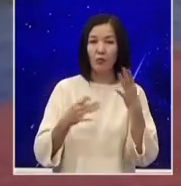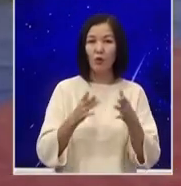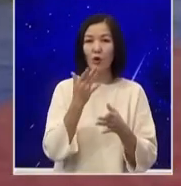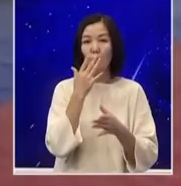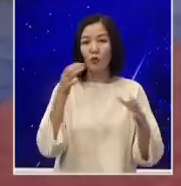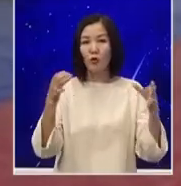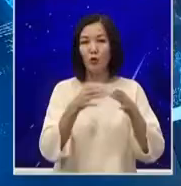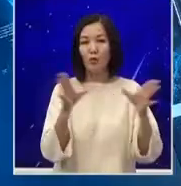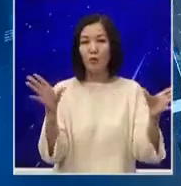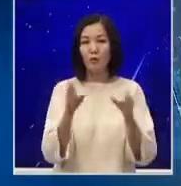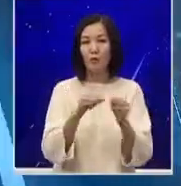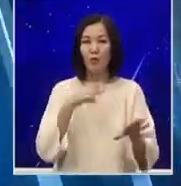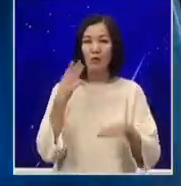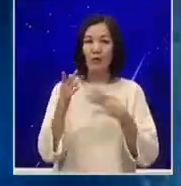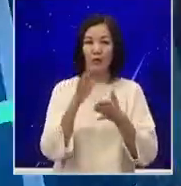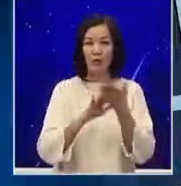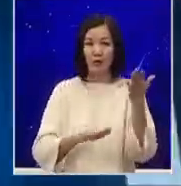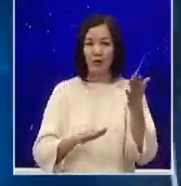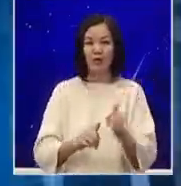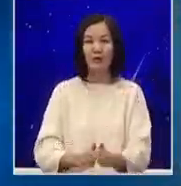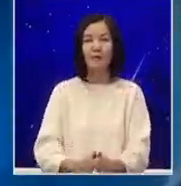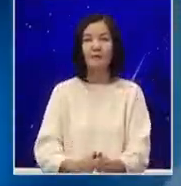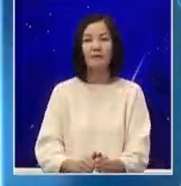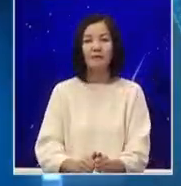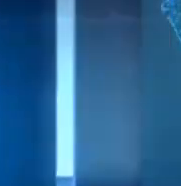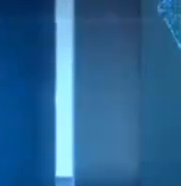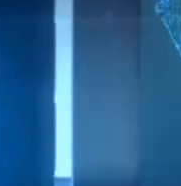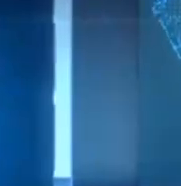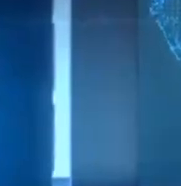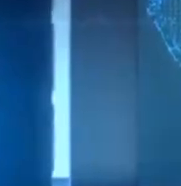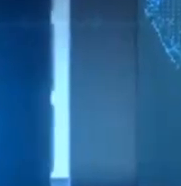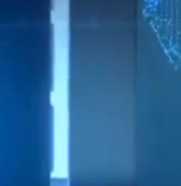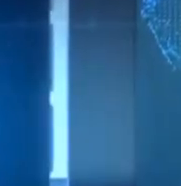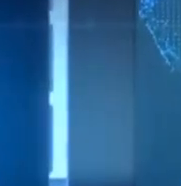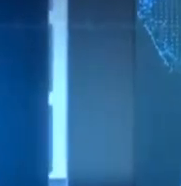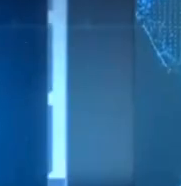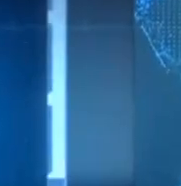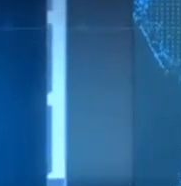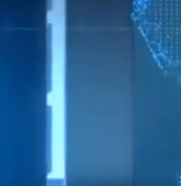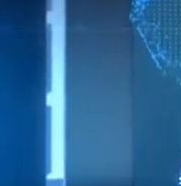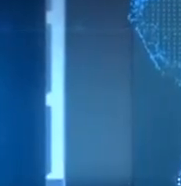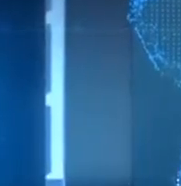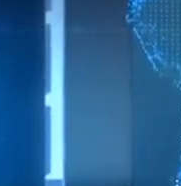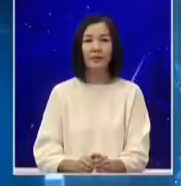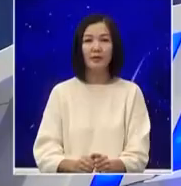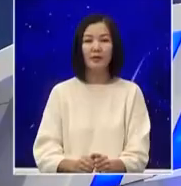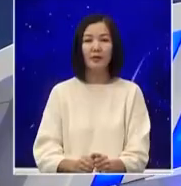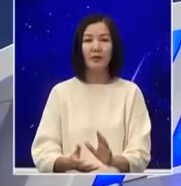ұлттық құрамасымен бірге дайындалатын болады. Жарқын Нұрланұлы, Мәди Байбосынов, Жетісу телеарнасы, Текелі қаласынан.